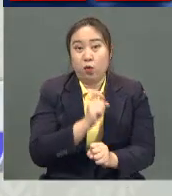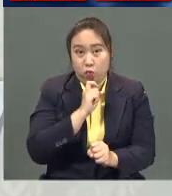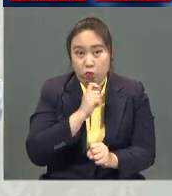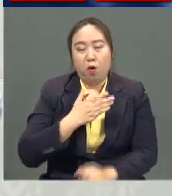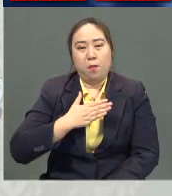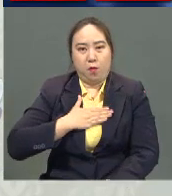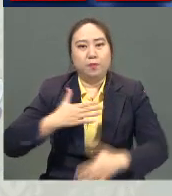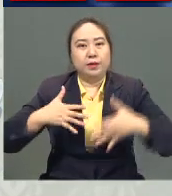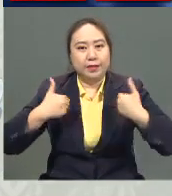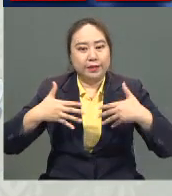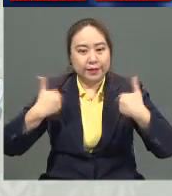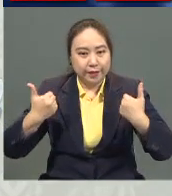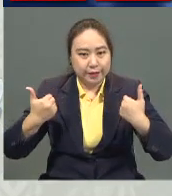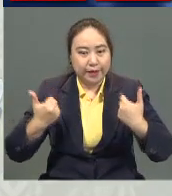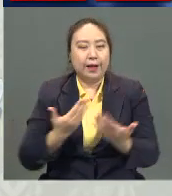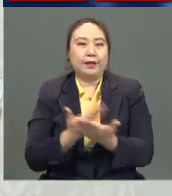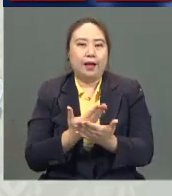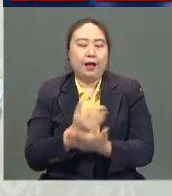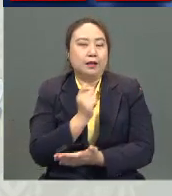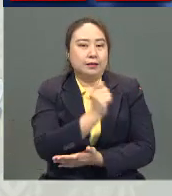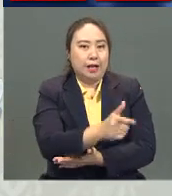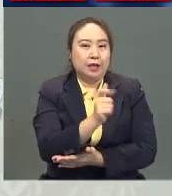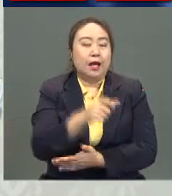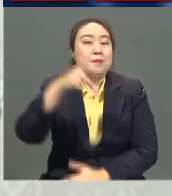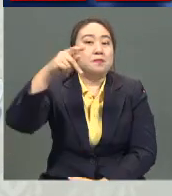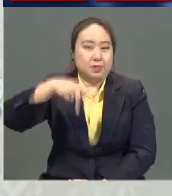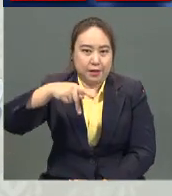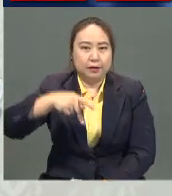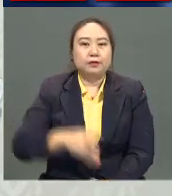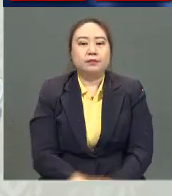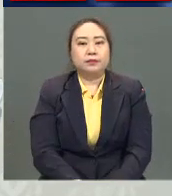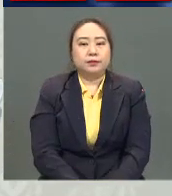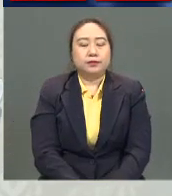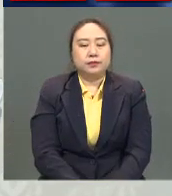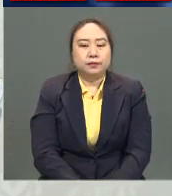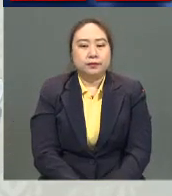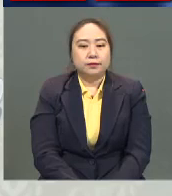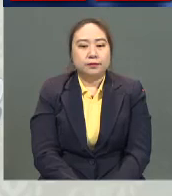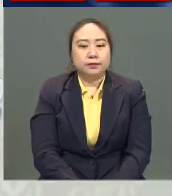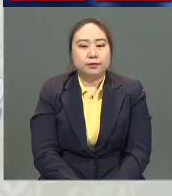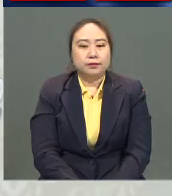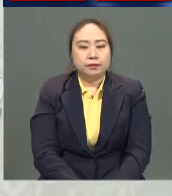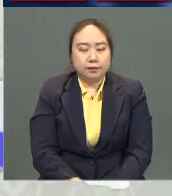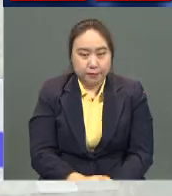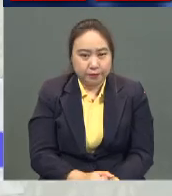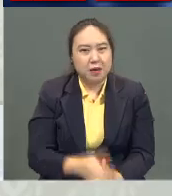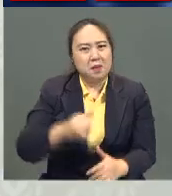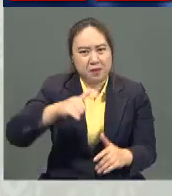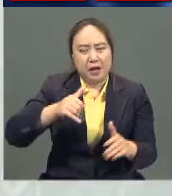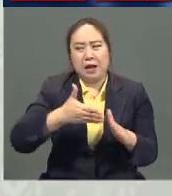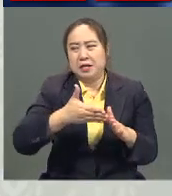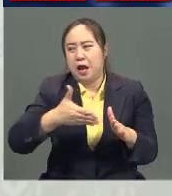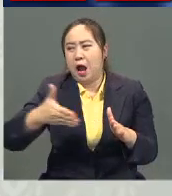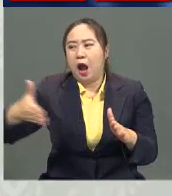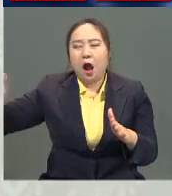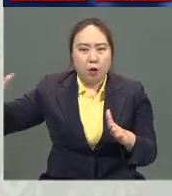จะให้ค่าตอบแทนนี่เป็นพิเศษนะว่าอาจจะยาวนานกว่านั้นด้วยซ้ำไปแต่ผม